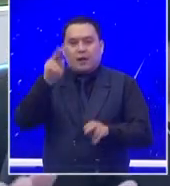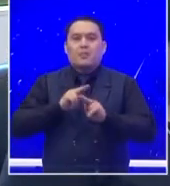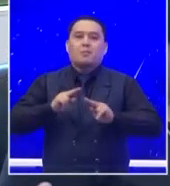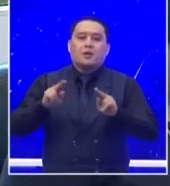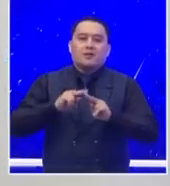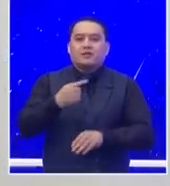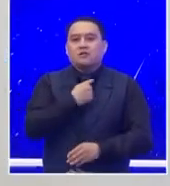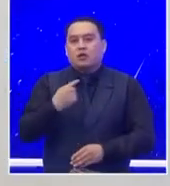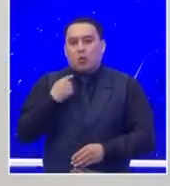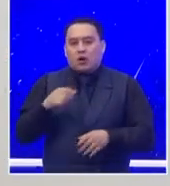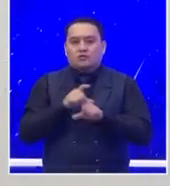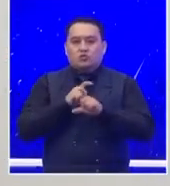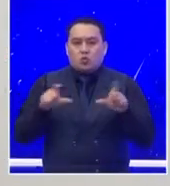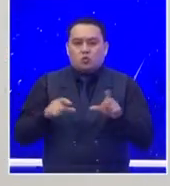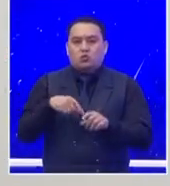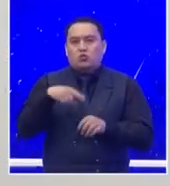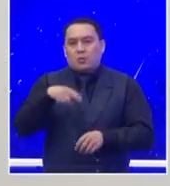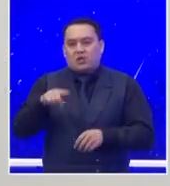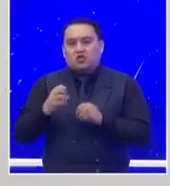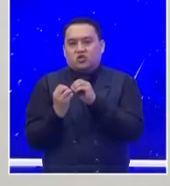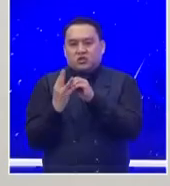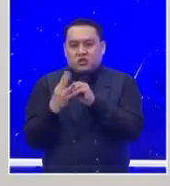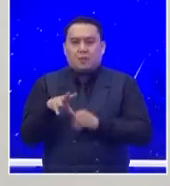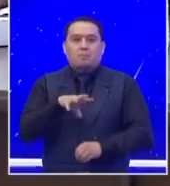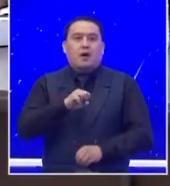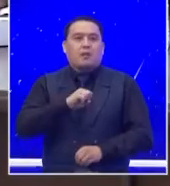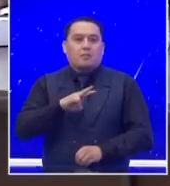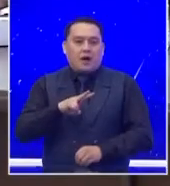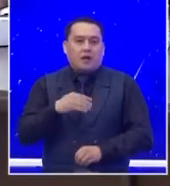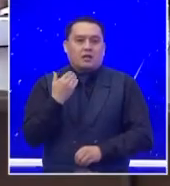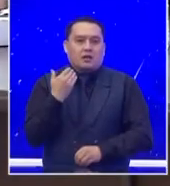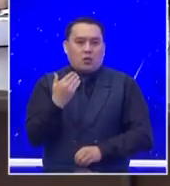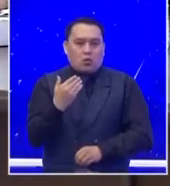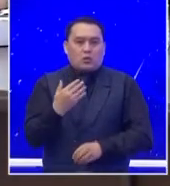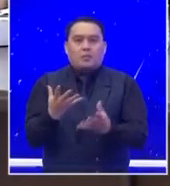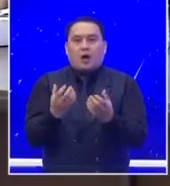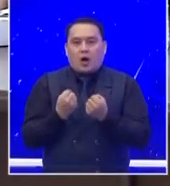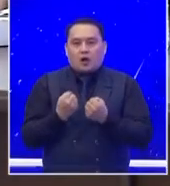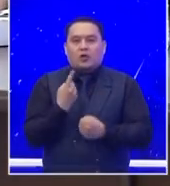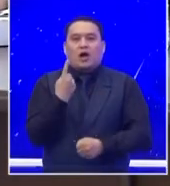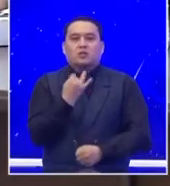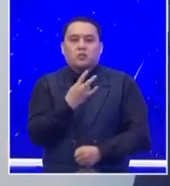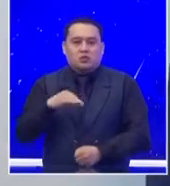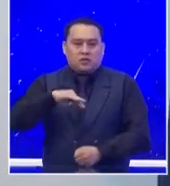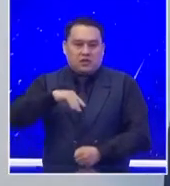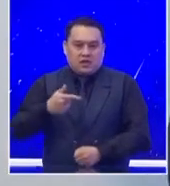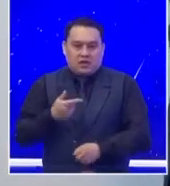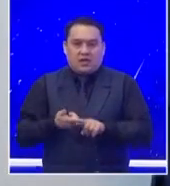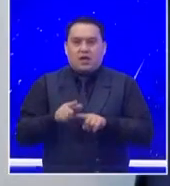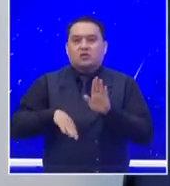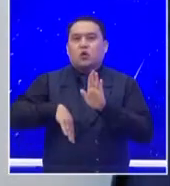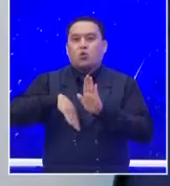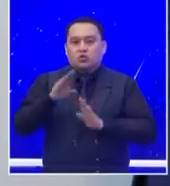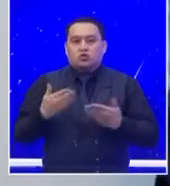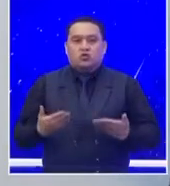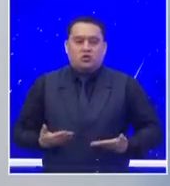образования. Преподаватель Талдыкурганской средней школы номер 14 Макпал Алимбатырова получила сертификат на 1 миллион тенге